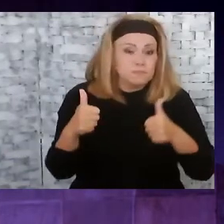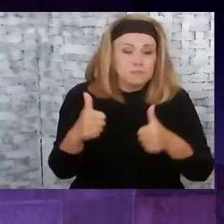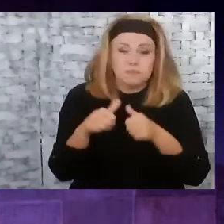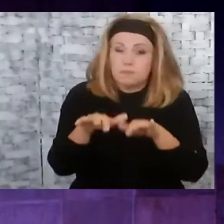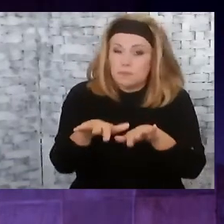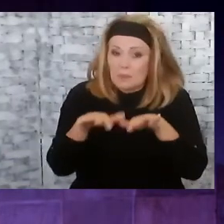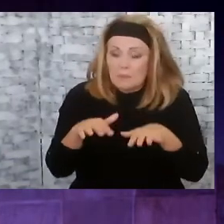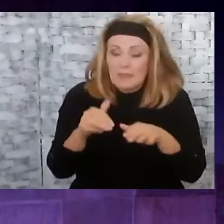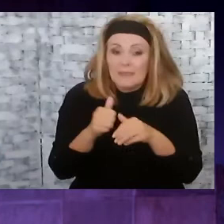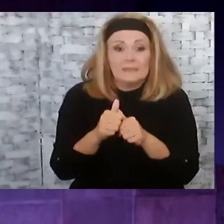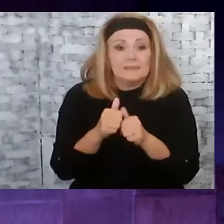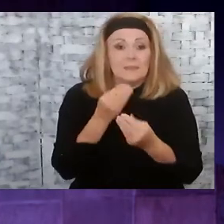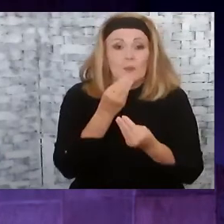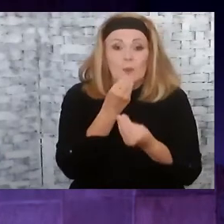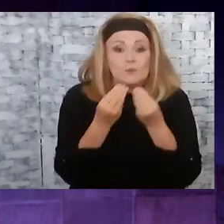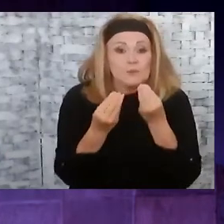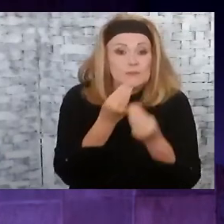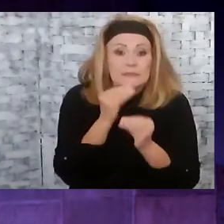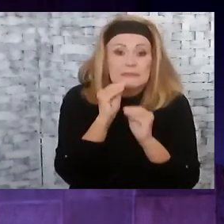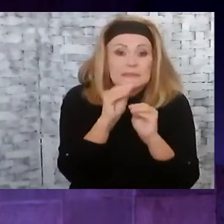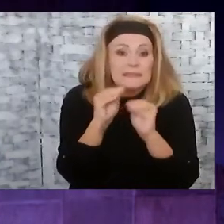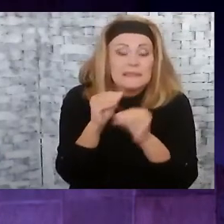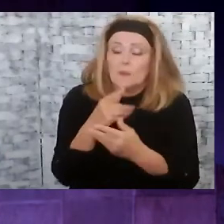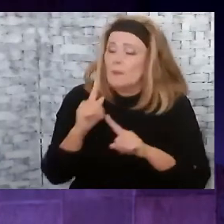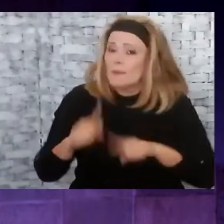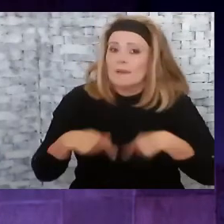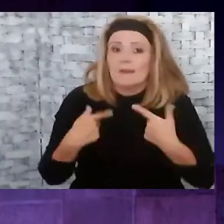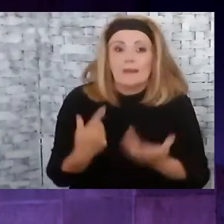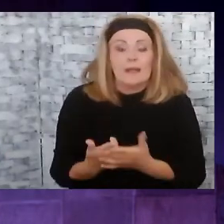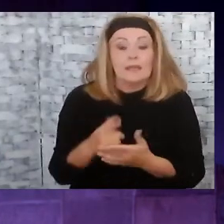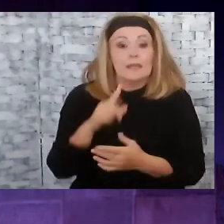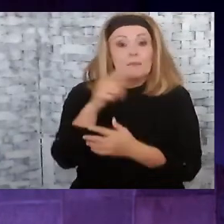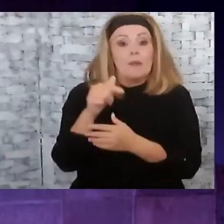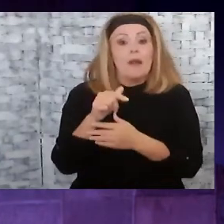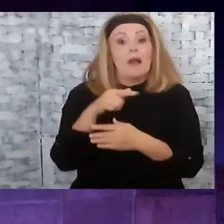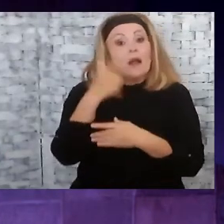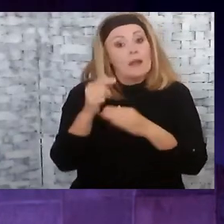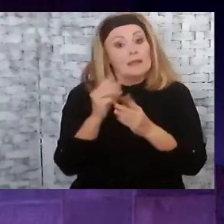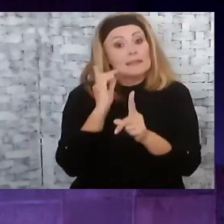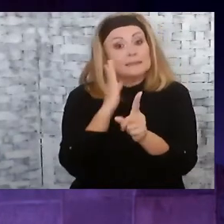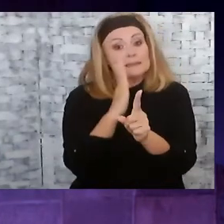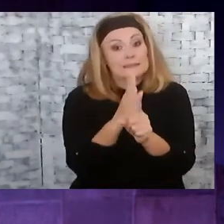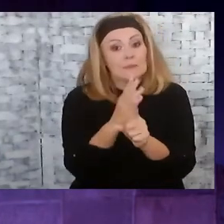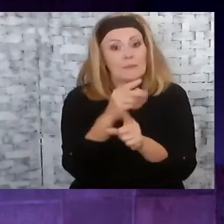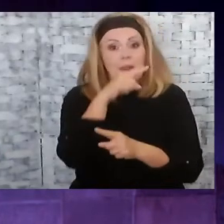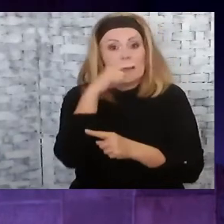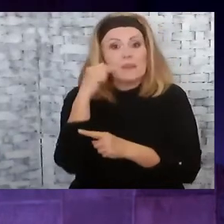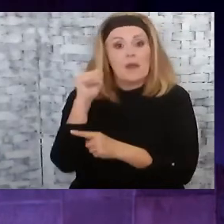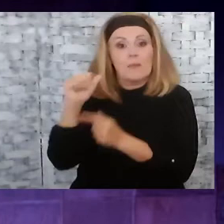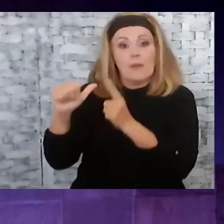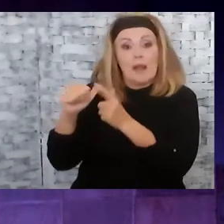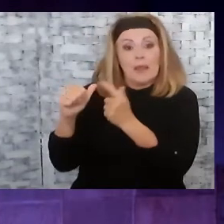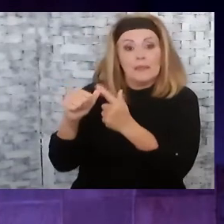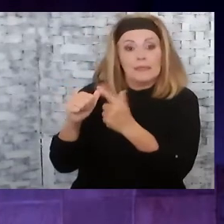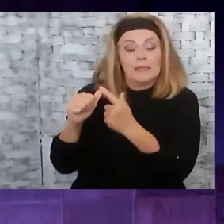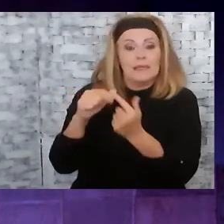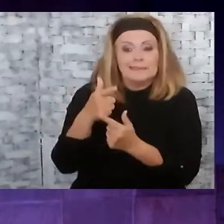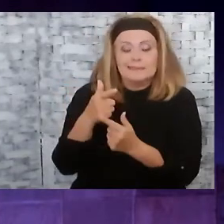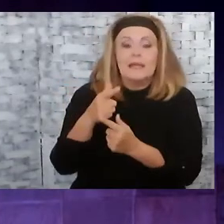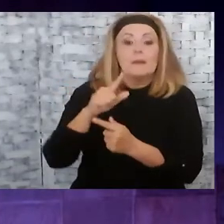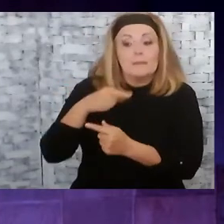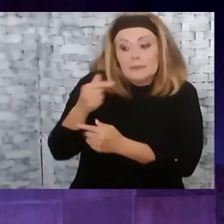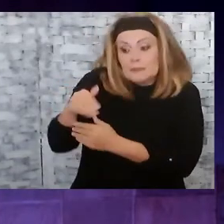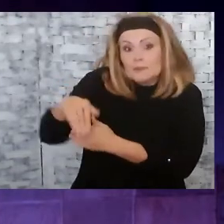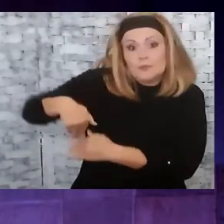nou nie noem nie. Andreas wat na Jesus toe kom en die seentjie bring en die broodjies en die visies. Persoonlik. So dit maak